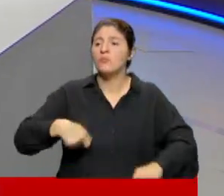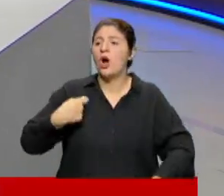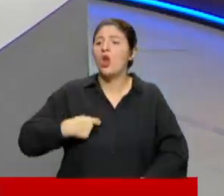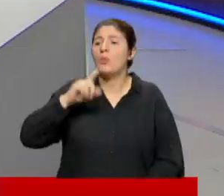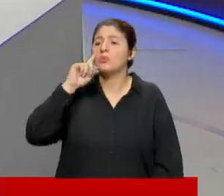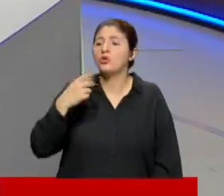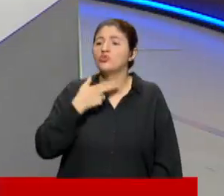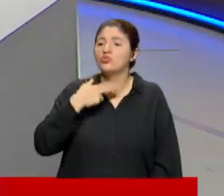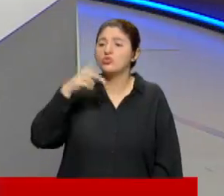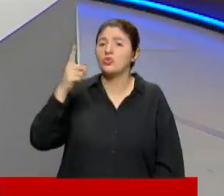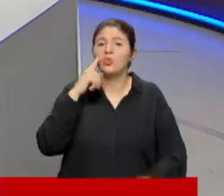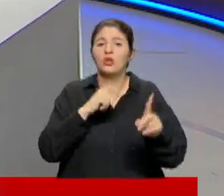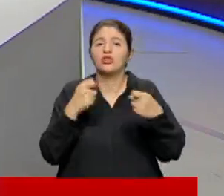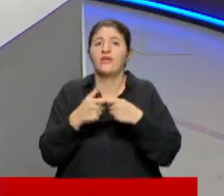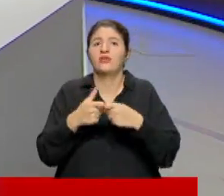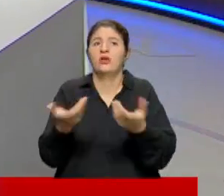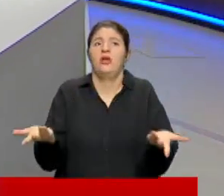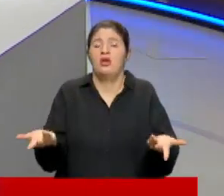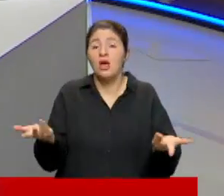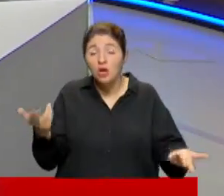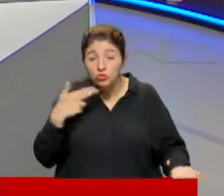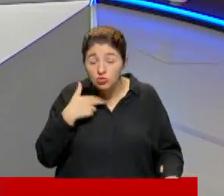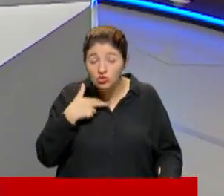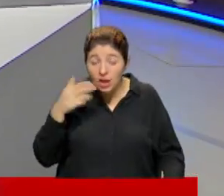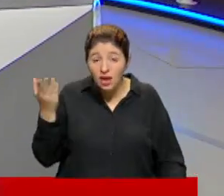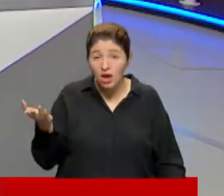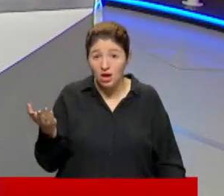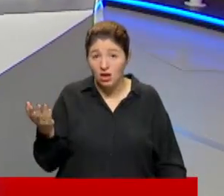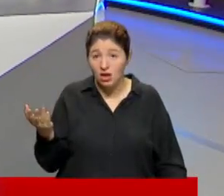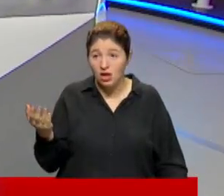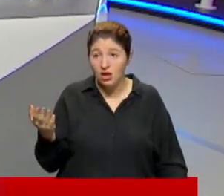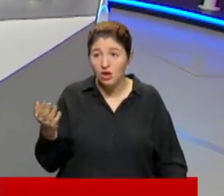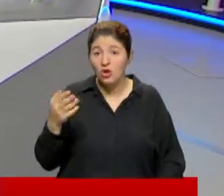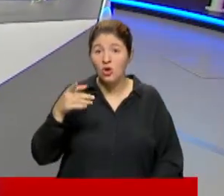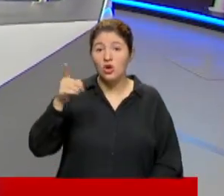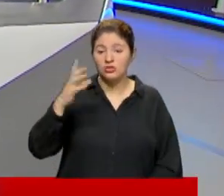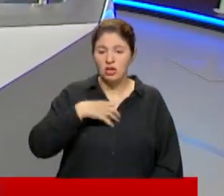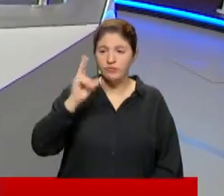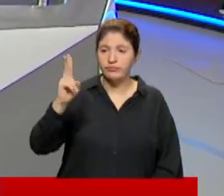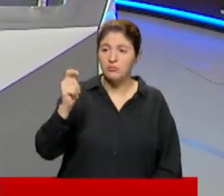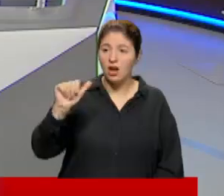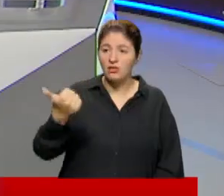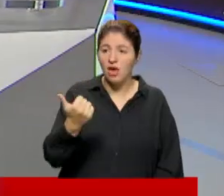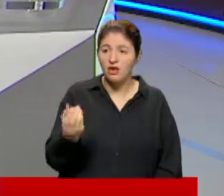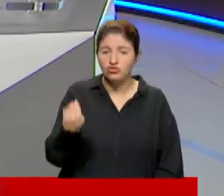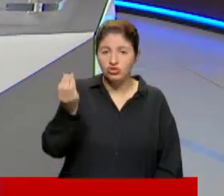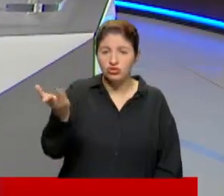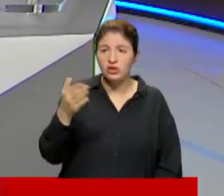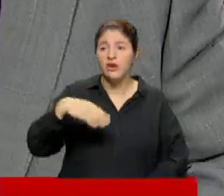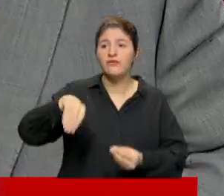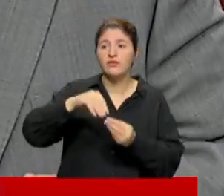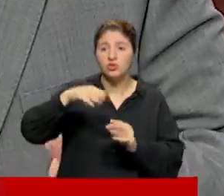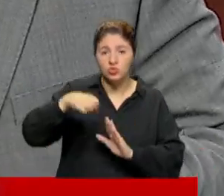bulduğunda Rusya Ukrayna savaştı e Rusya'da ruble değer kazandı faizleri